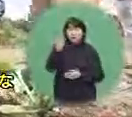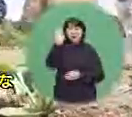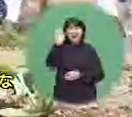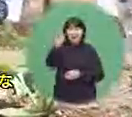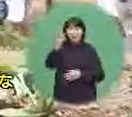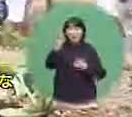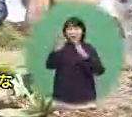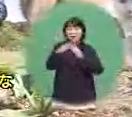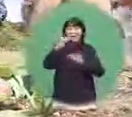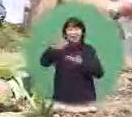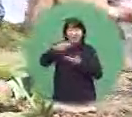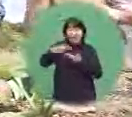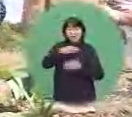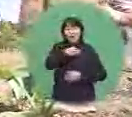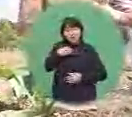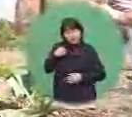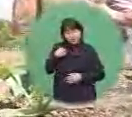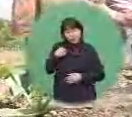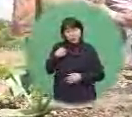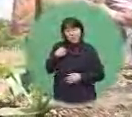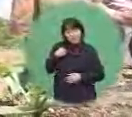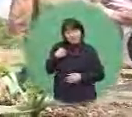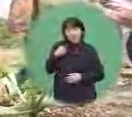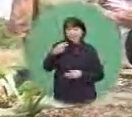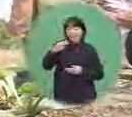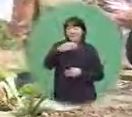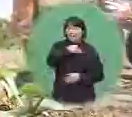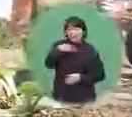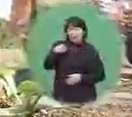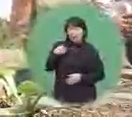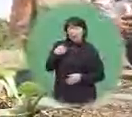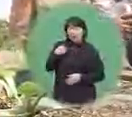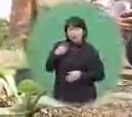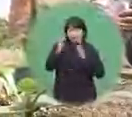出来上がったら 食べれるよ。なんか一生懸命お世話しよう。